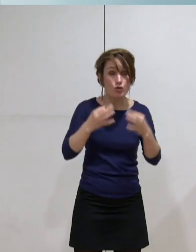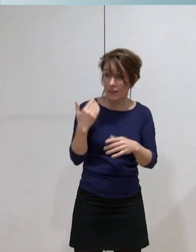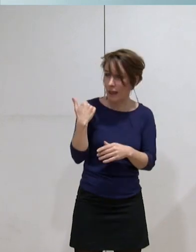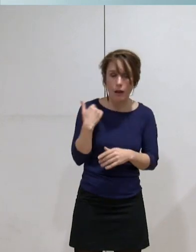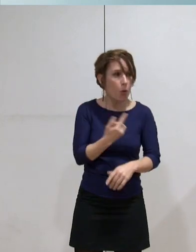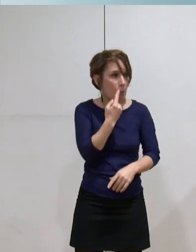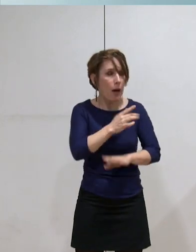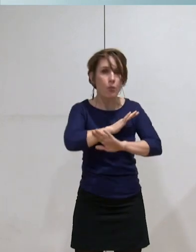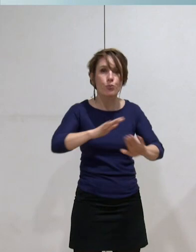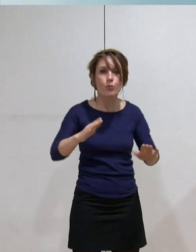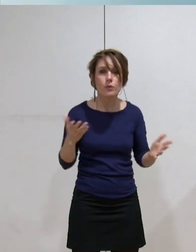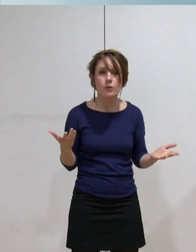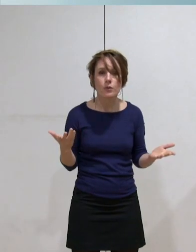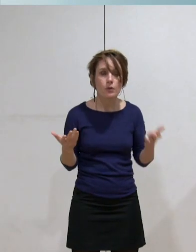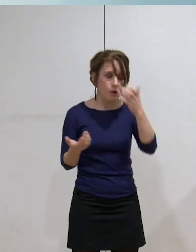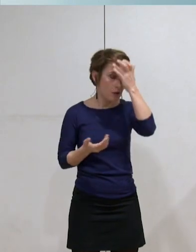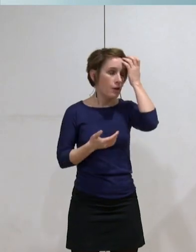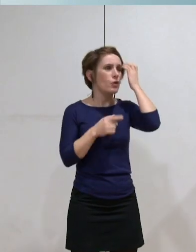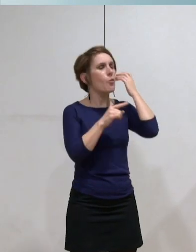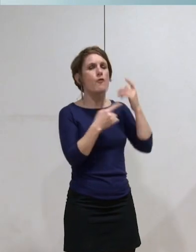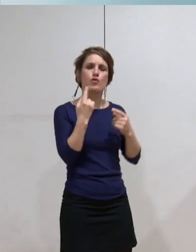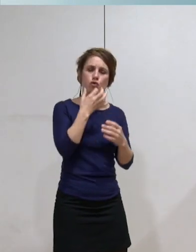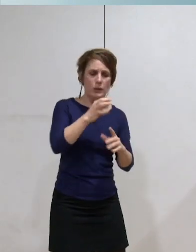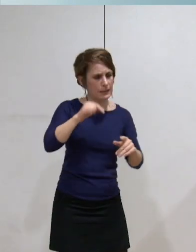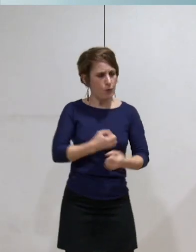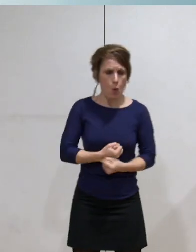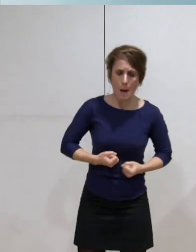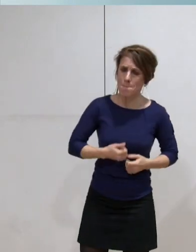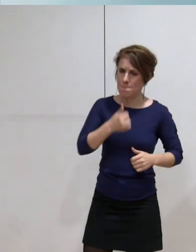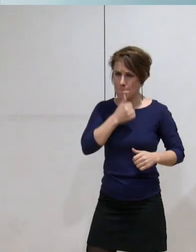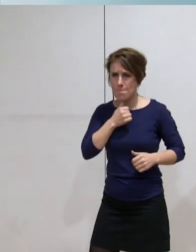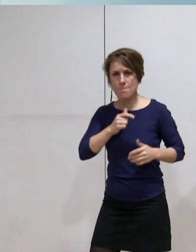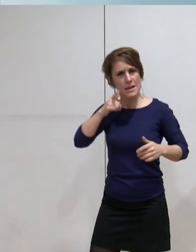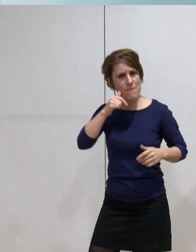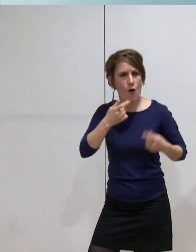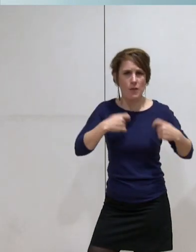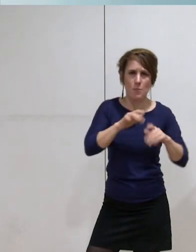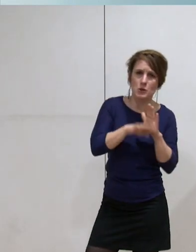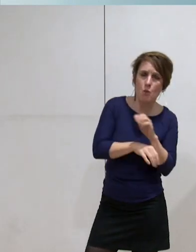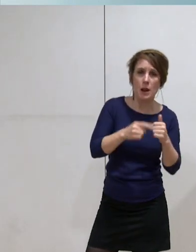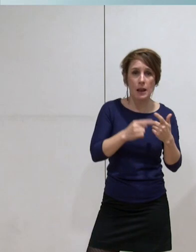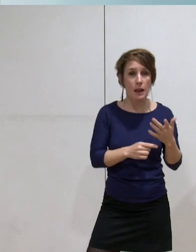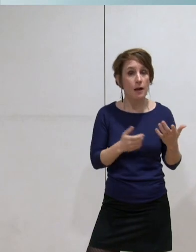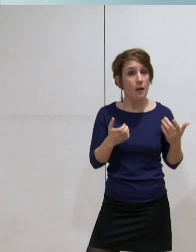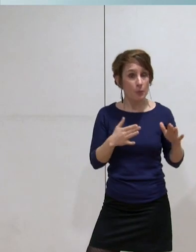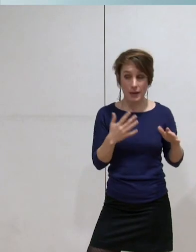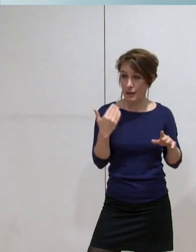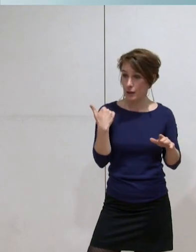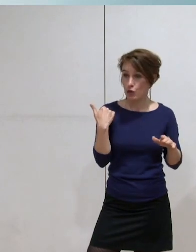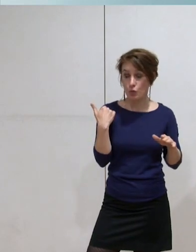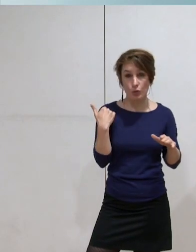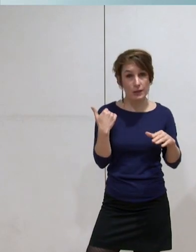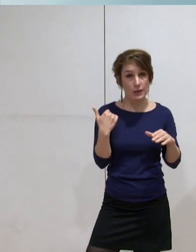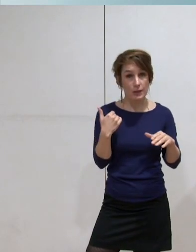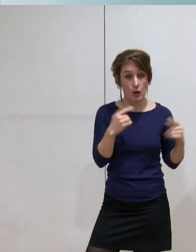parlez de sobriété en permanence et de train de vie du recrutement lancé depuis le débat d'orientation budgétaire d'un poste de